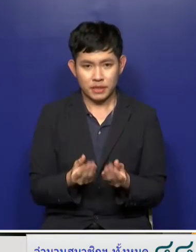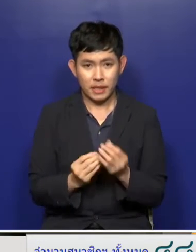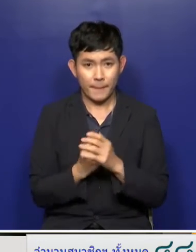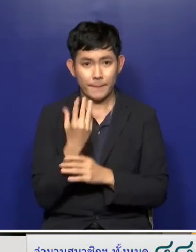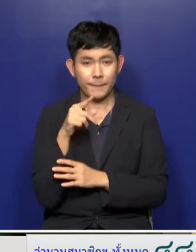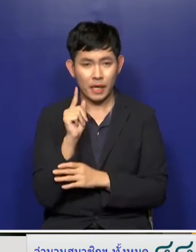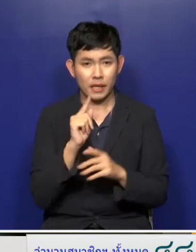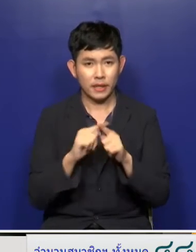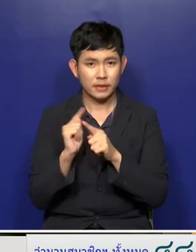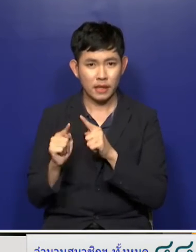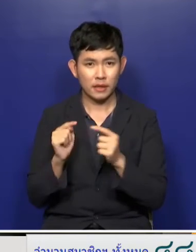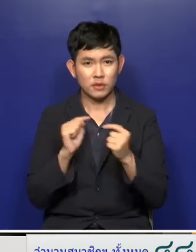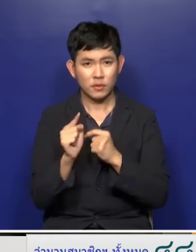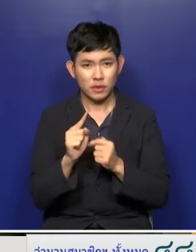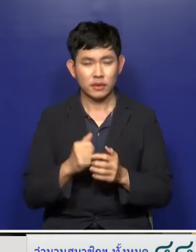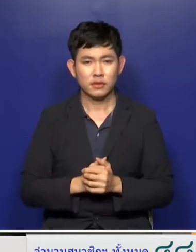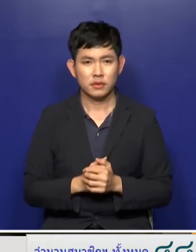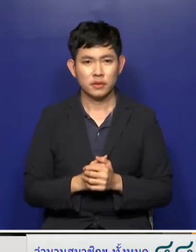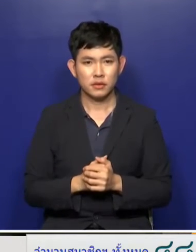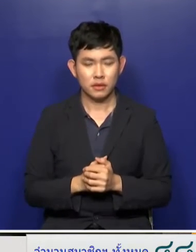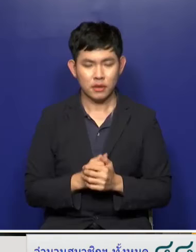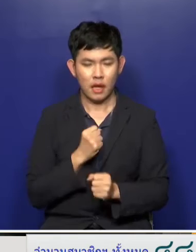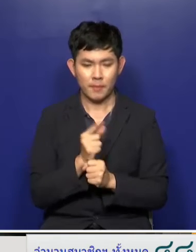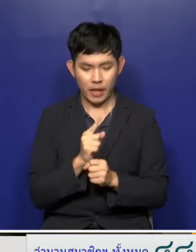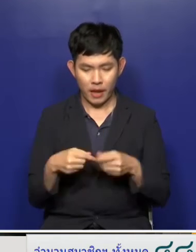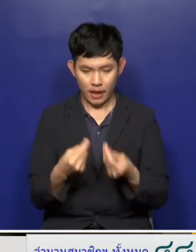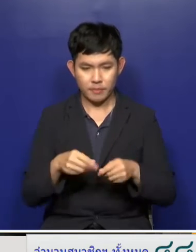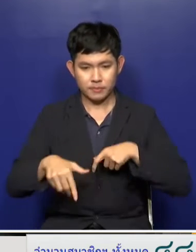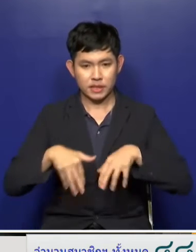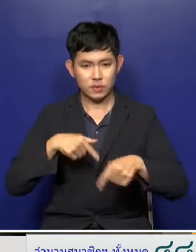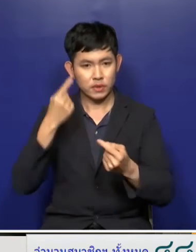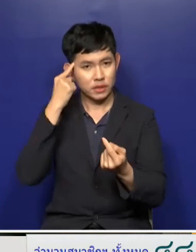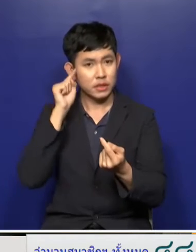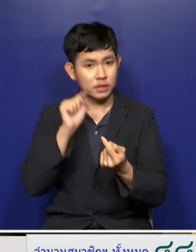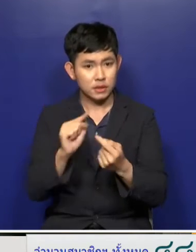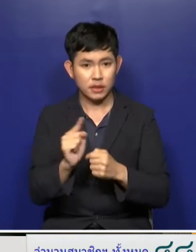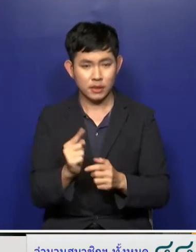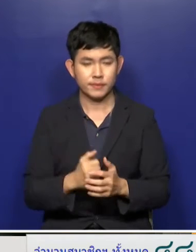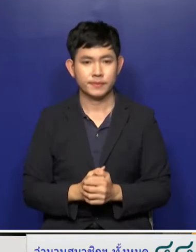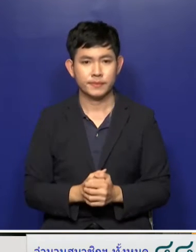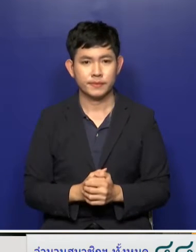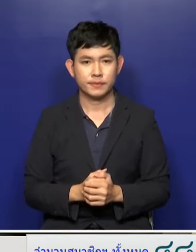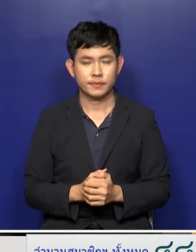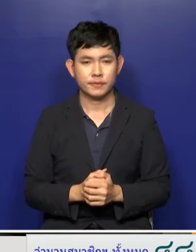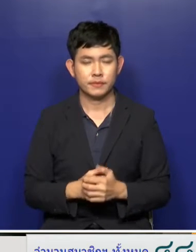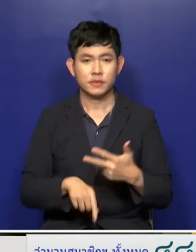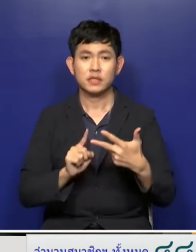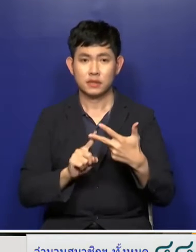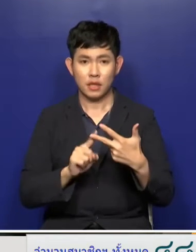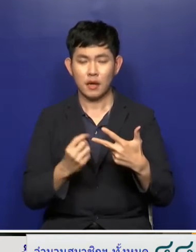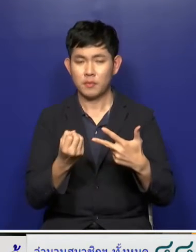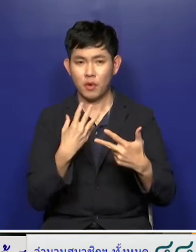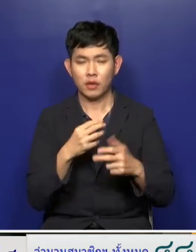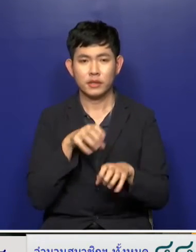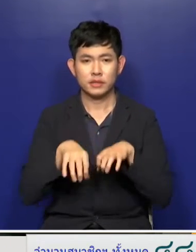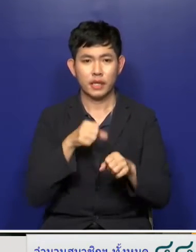็เป็เรื่องของกรมอุทยาลซึ่งมองปชาชนในเรื่องบุกรุกทั้งสินทั้นที่สามท่านบอกจัดระบ